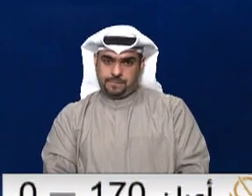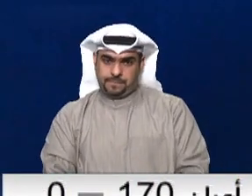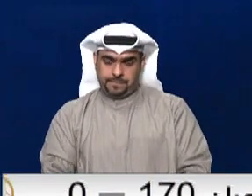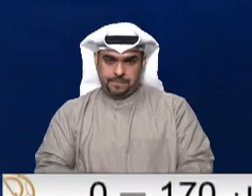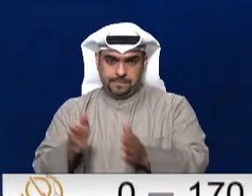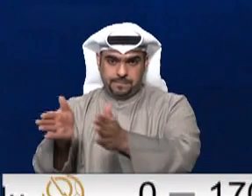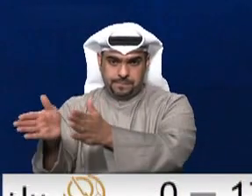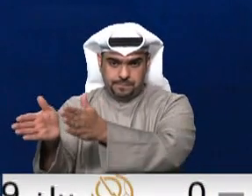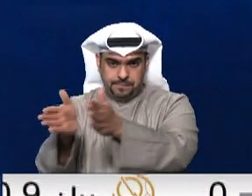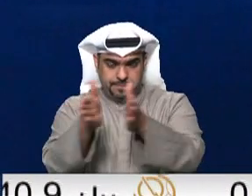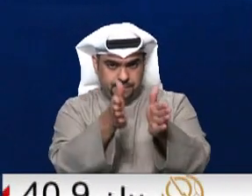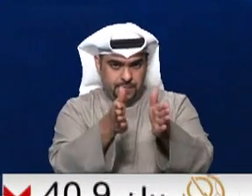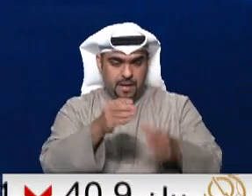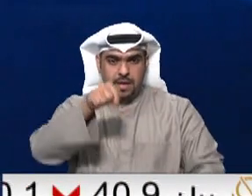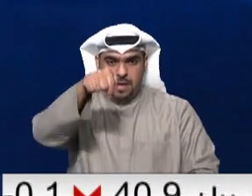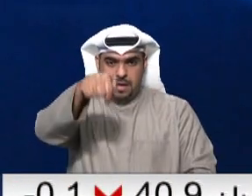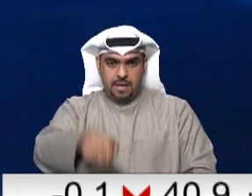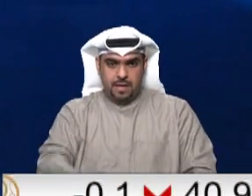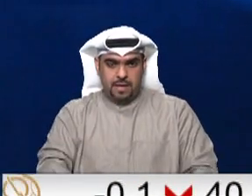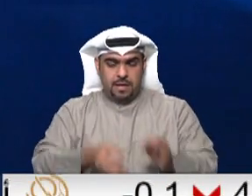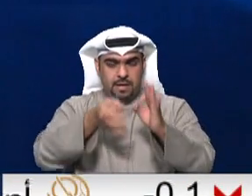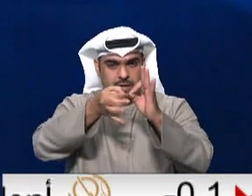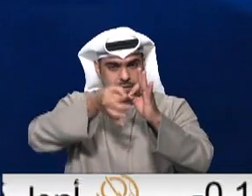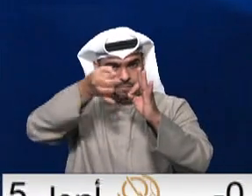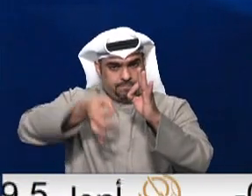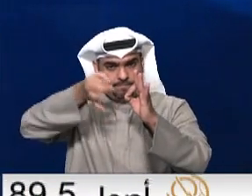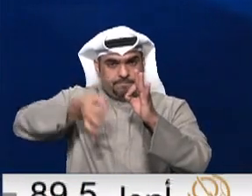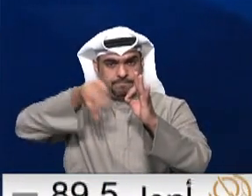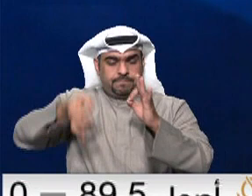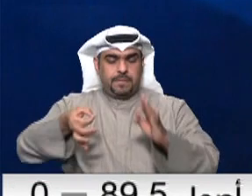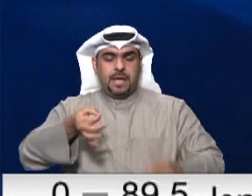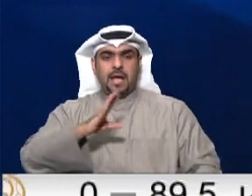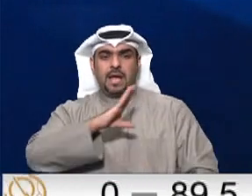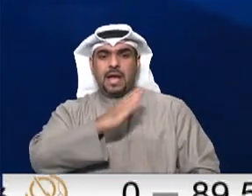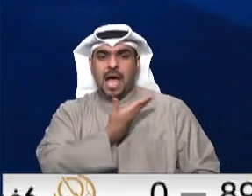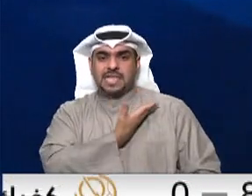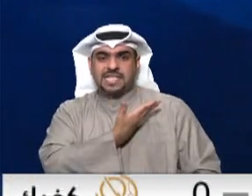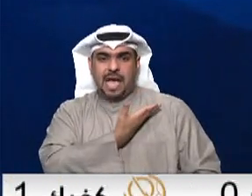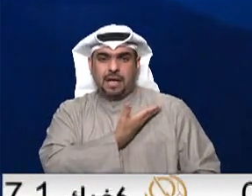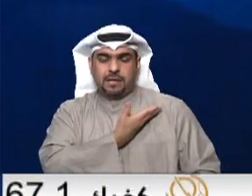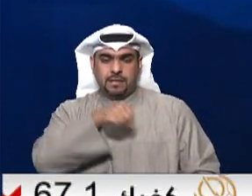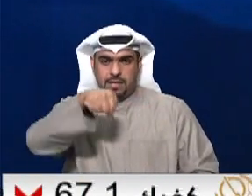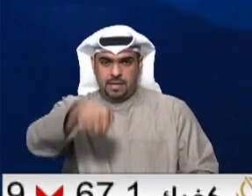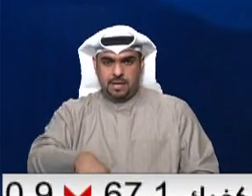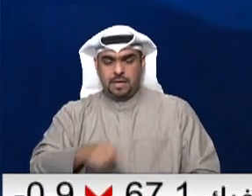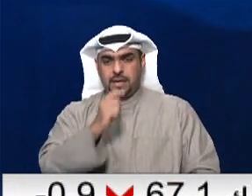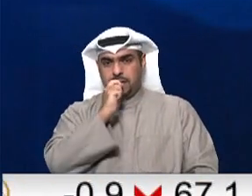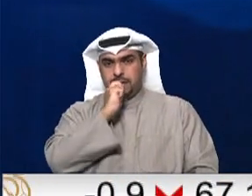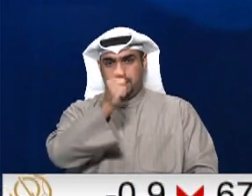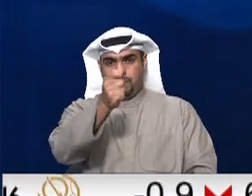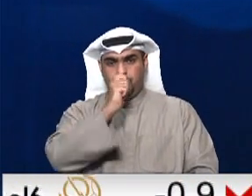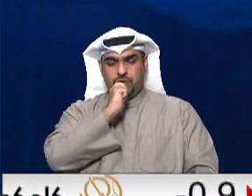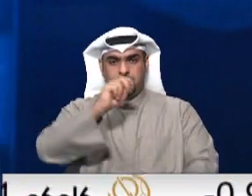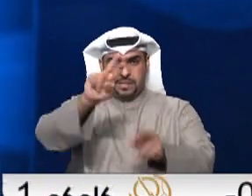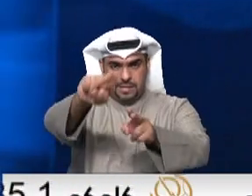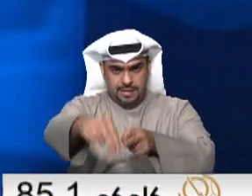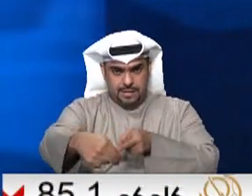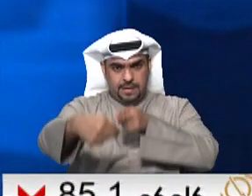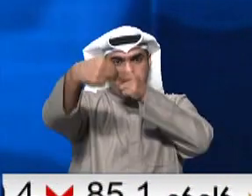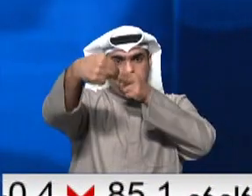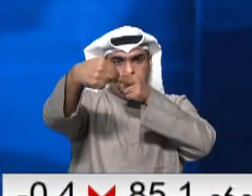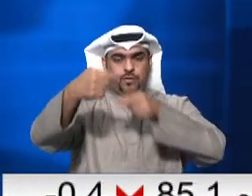للمشاهدين للوقوف أكثر حول الأوضاع في غزة، تنضم إلينا مراسل التلفزيون دولة الكويت سعاد